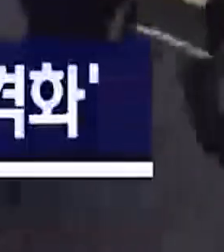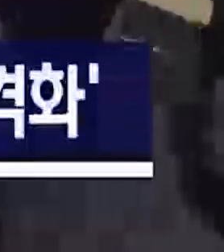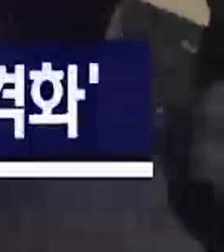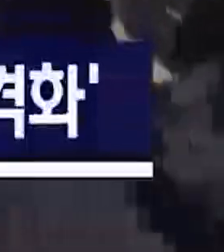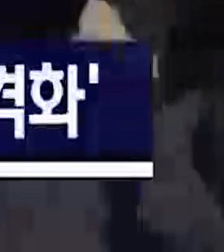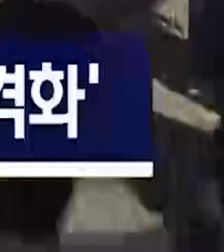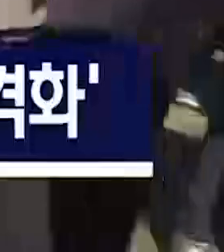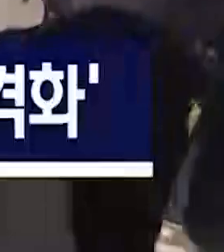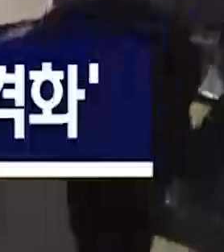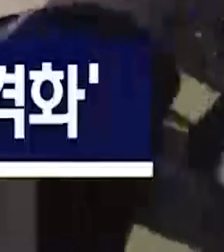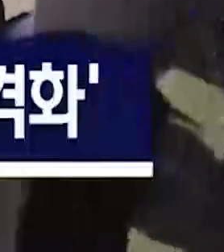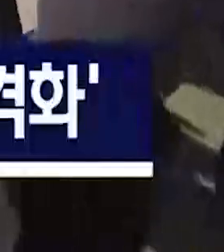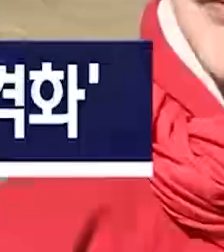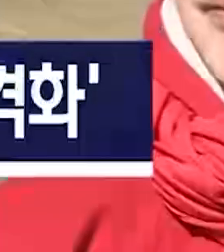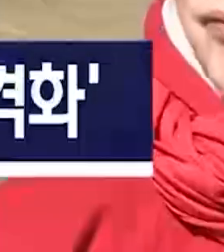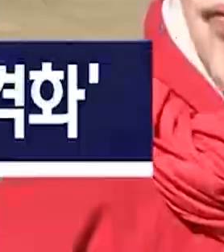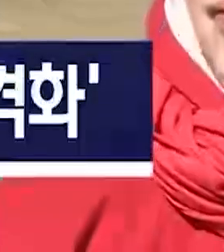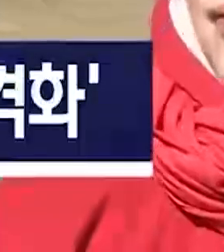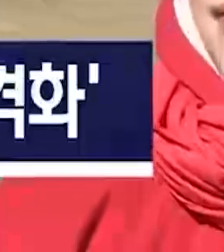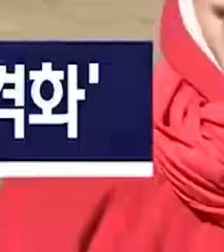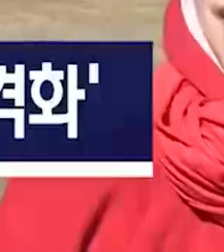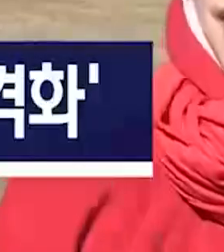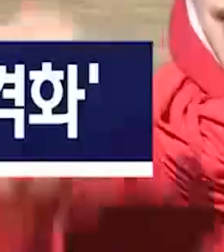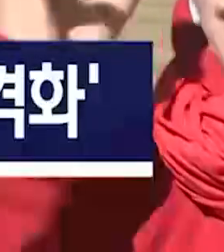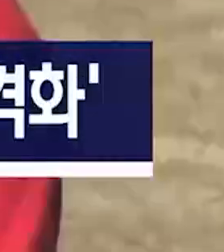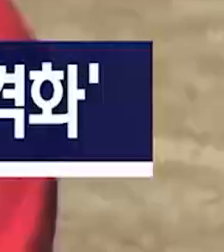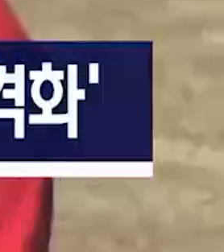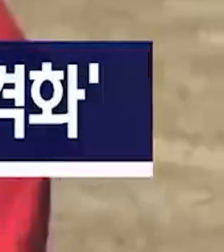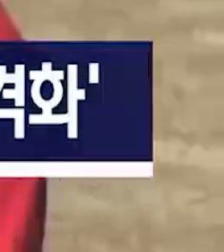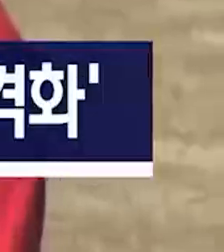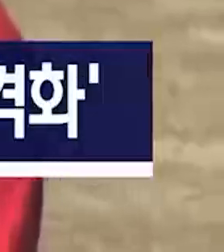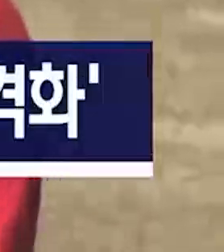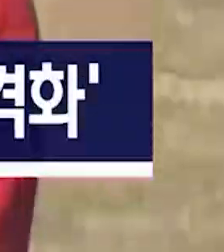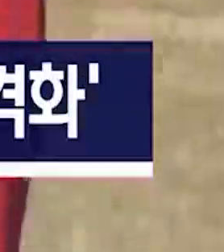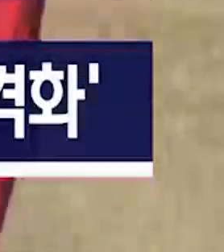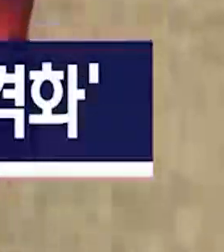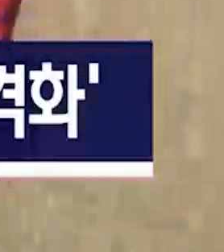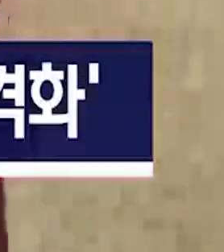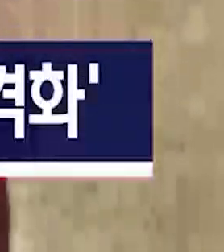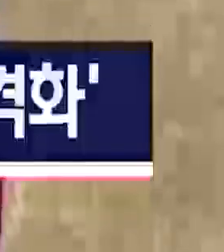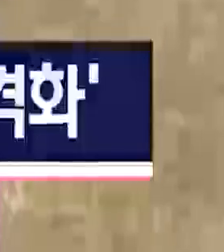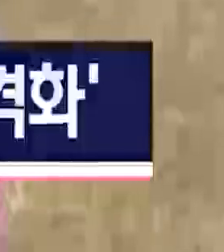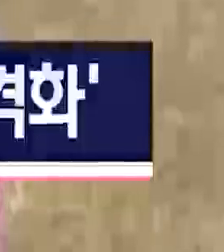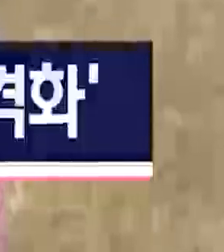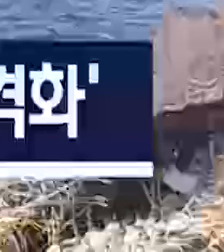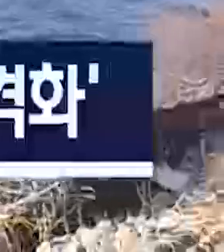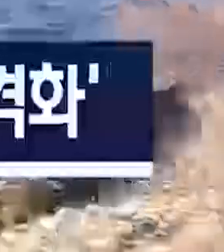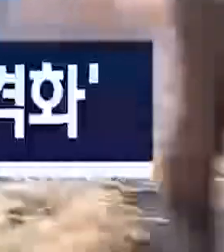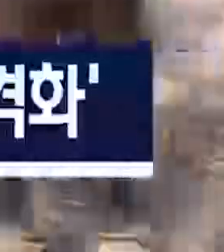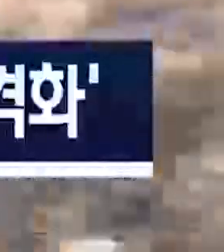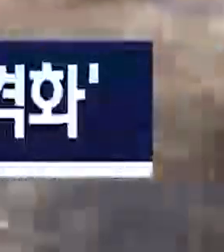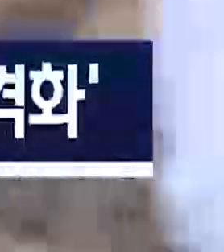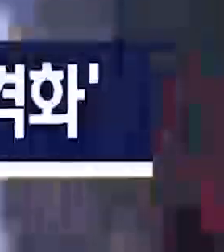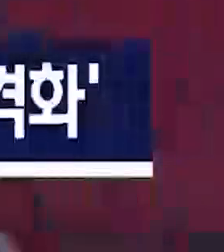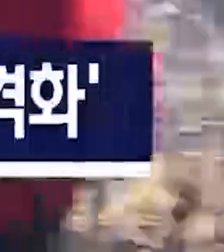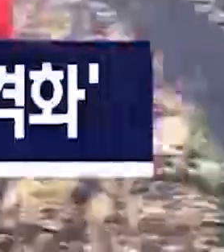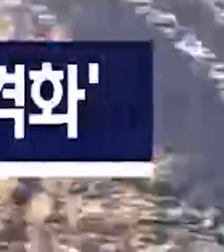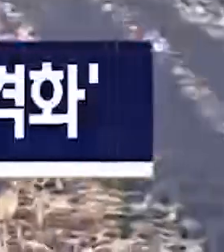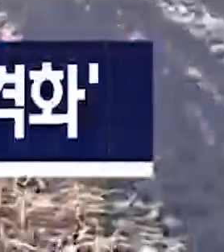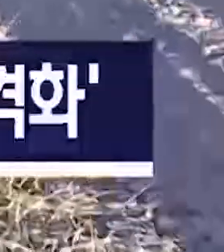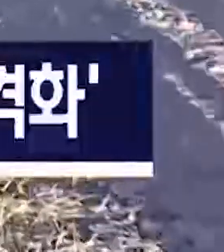정부와 호남의 가교 역할을 자처하고 있는 조수진 국민의힘 최고위원이 광주 전남 무소속 시장 군수를 잇따라 만나고